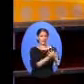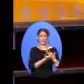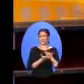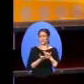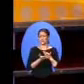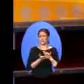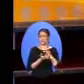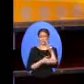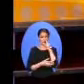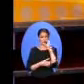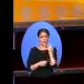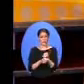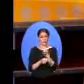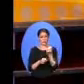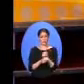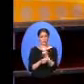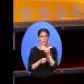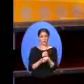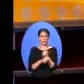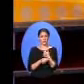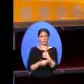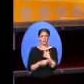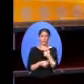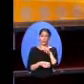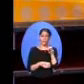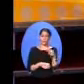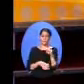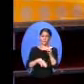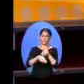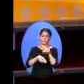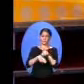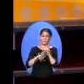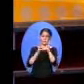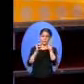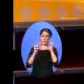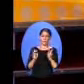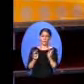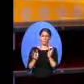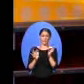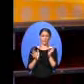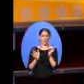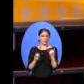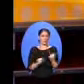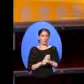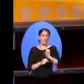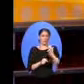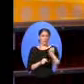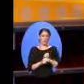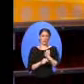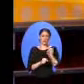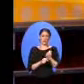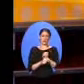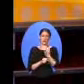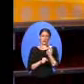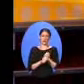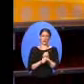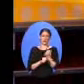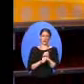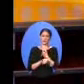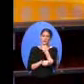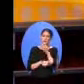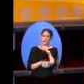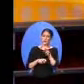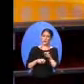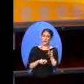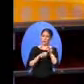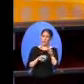מנסים לעשות, ועוד כן. פעם אני שוב מזכירה את העמותה שמאוד מאוד פעלה ופועלת. אולי גם תזכירי את